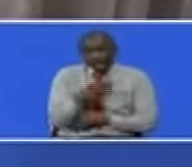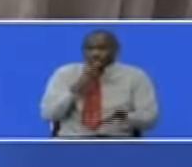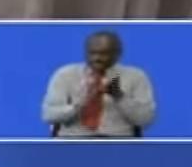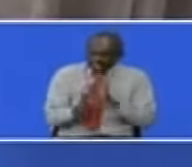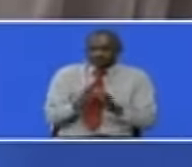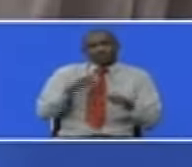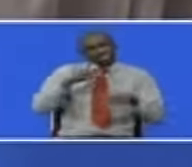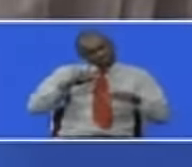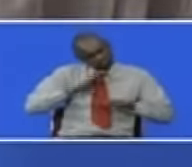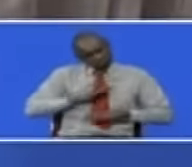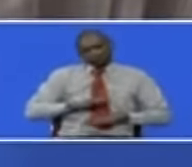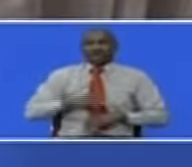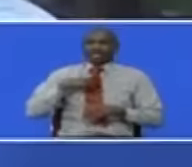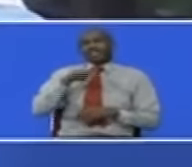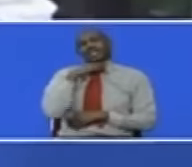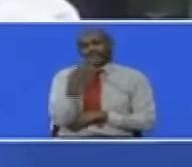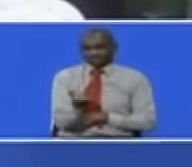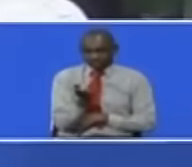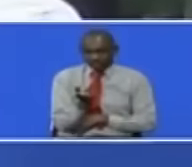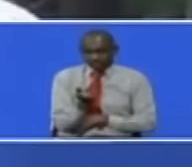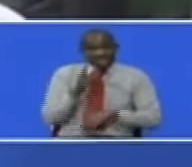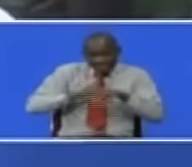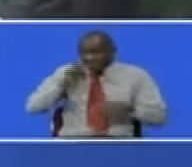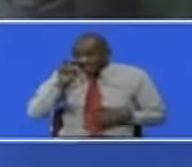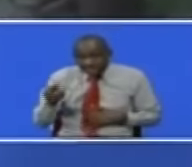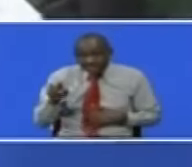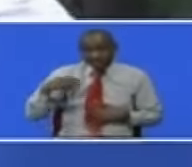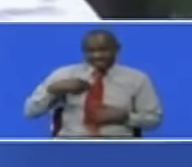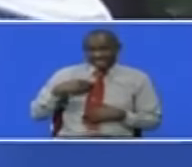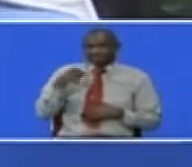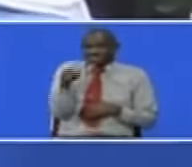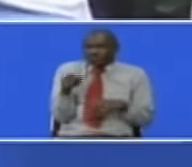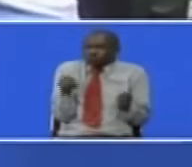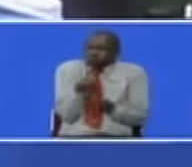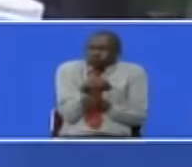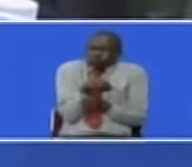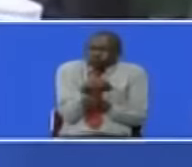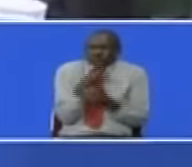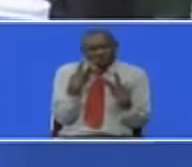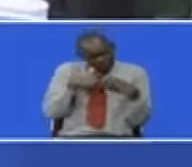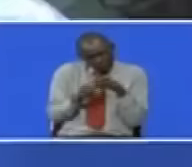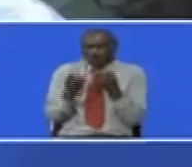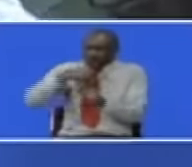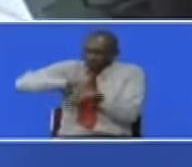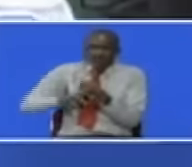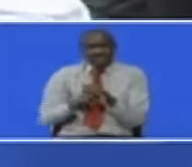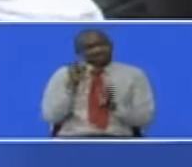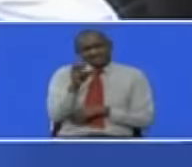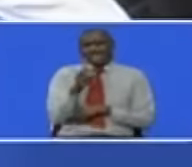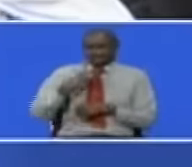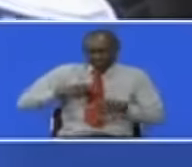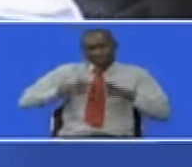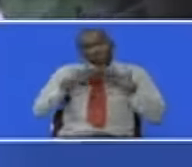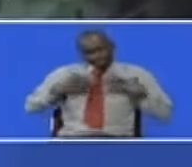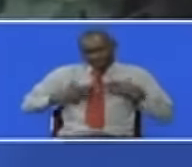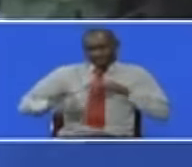kupata afueni hadi kifo chake. Kwenda kuangalia nikakuta mzee amechikunja kuchikunja yenye watu wesi ona. Nikamwambia, "Tengeneza huyu